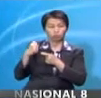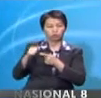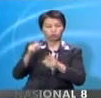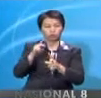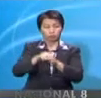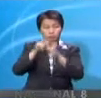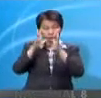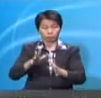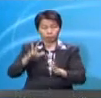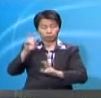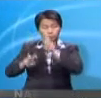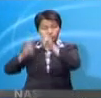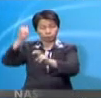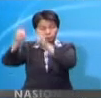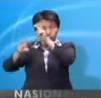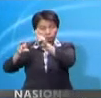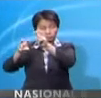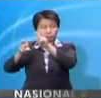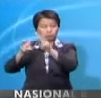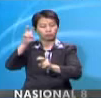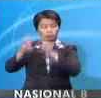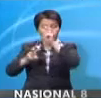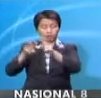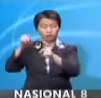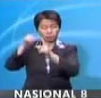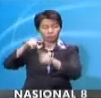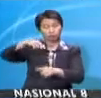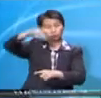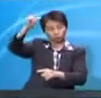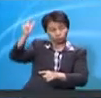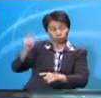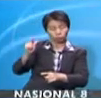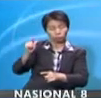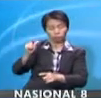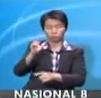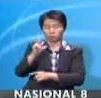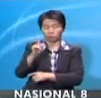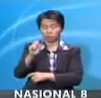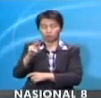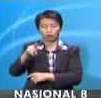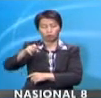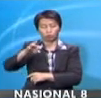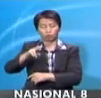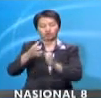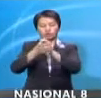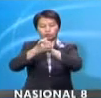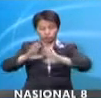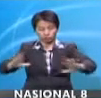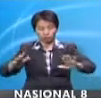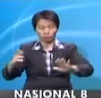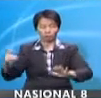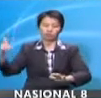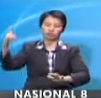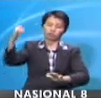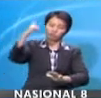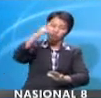peserta ekspedisi KE-7B Kayuhan Altitude Tinggi Annapurna selamat terbang